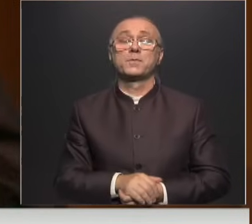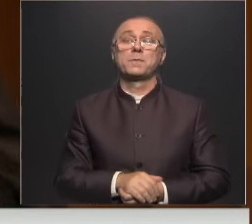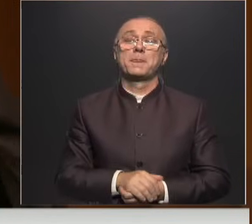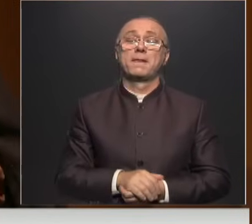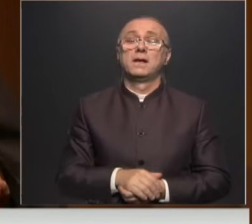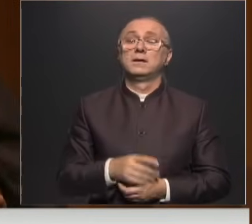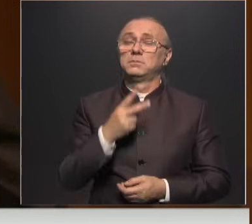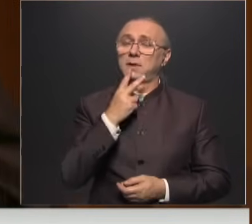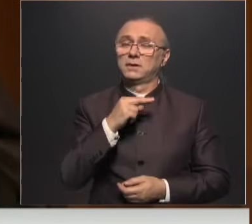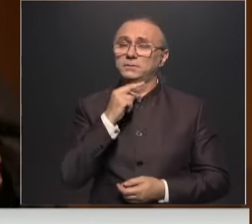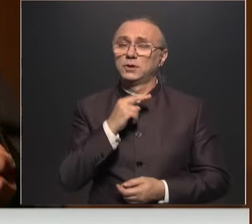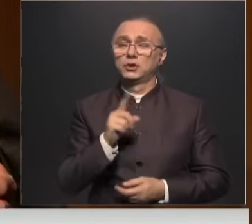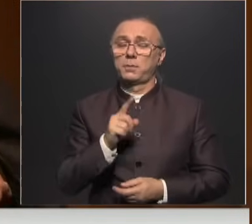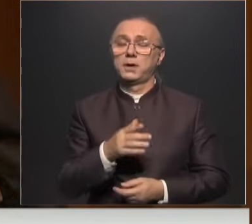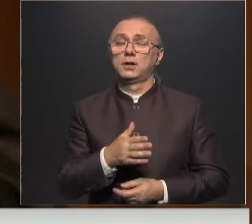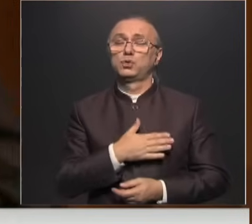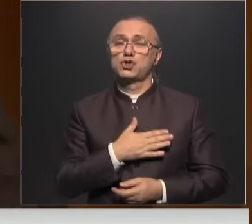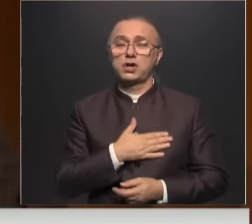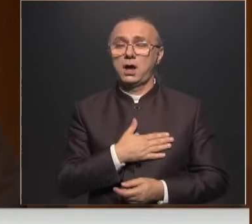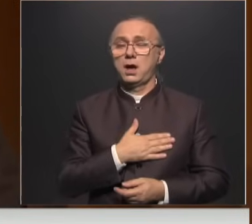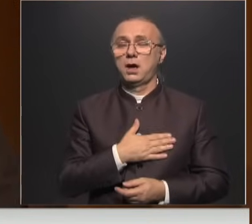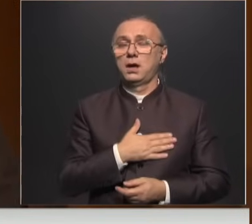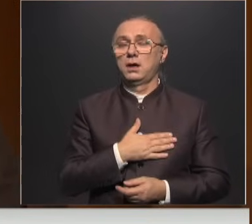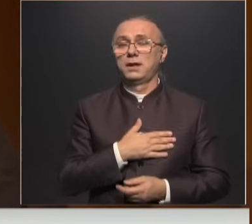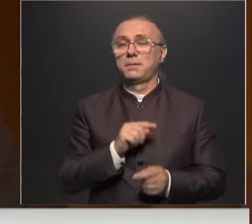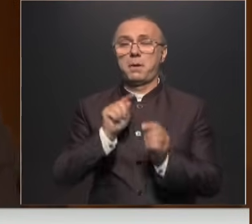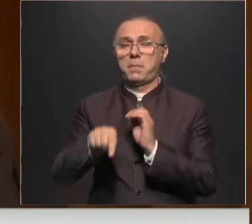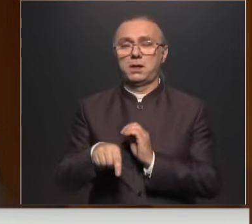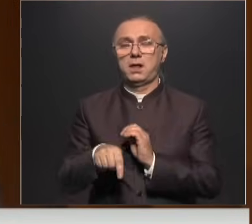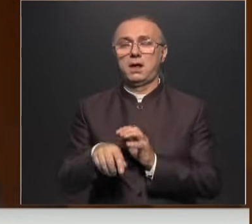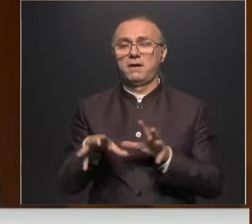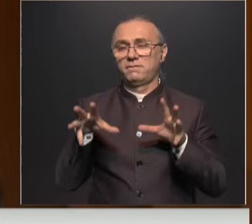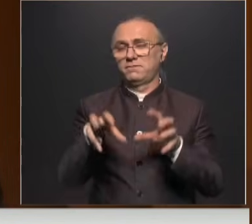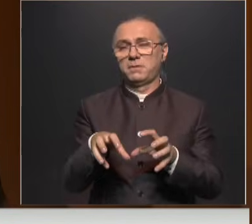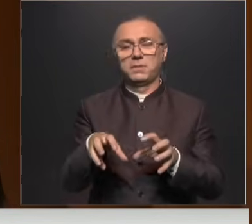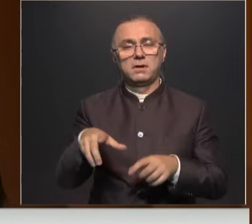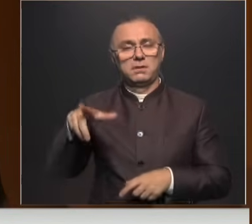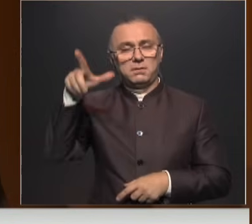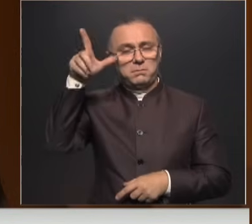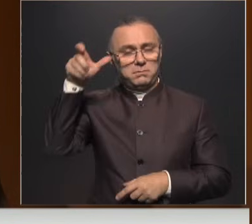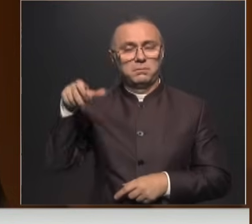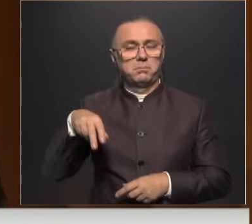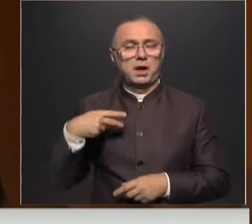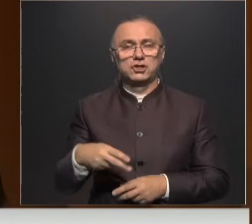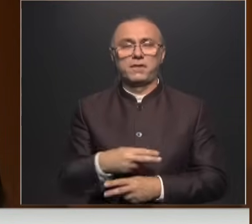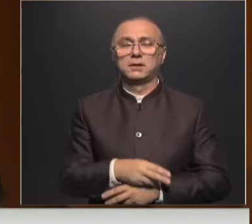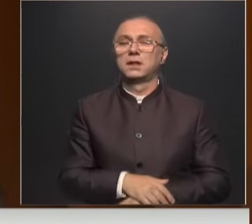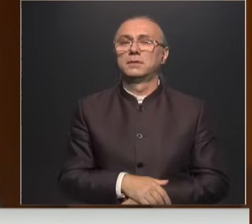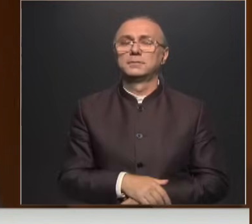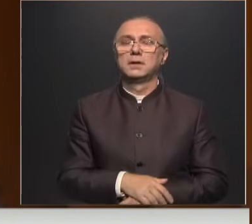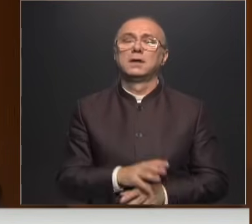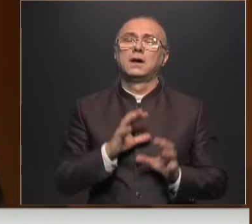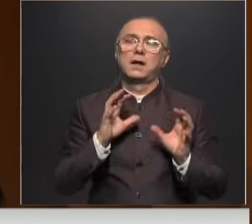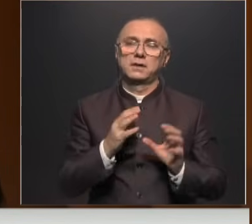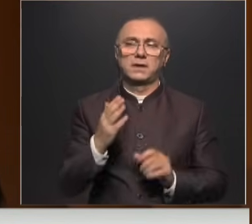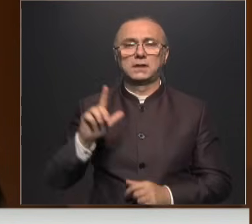душа не застряла в когтистых лапах падшего ангела. Всем желаем здоровья, и да сохранит нас Господь